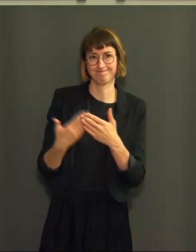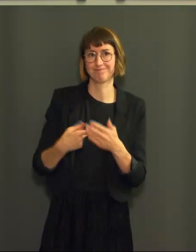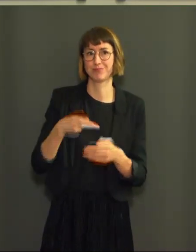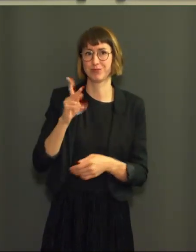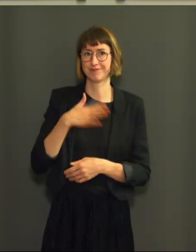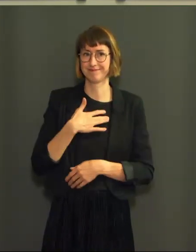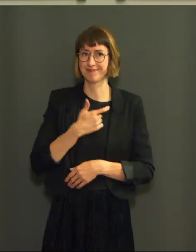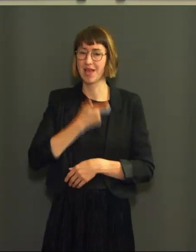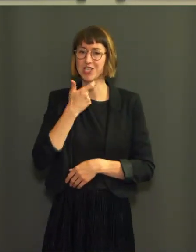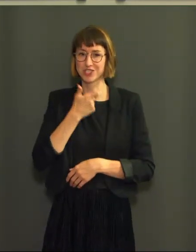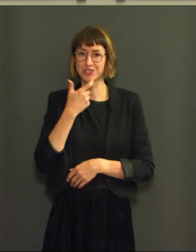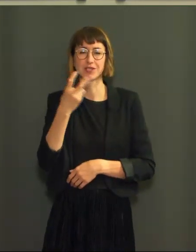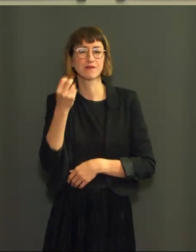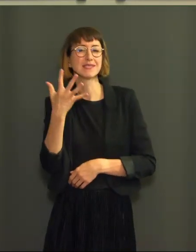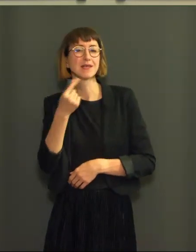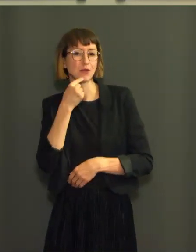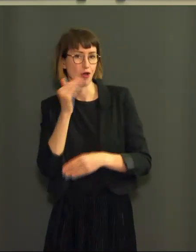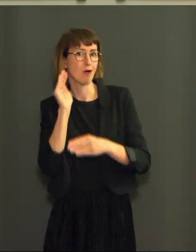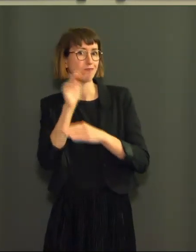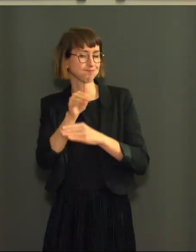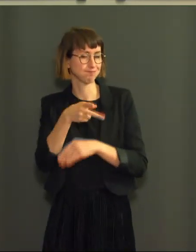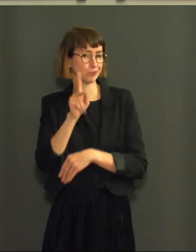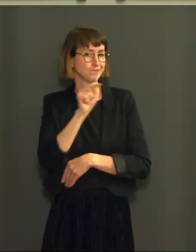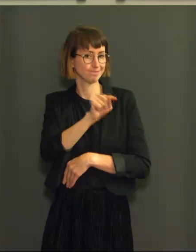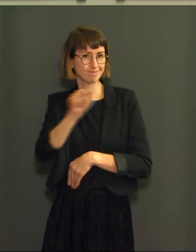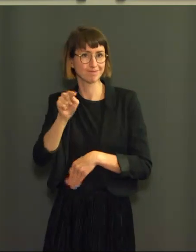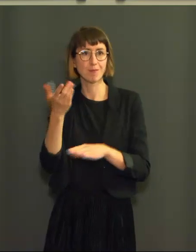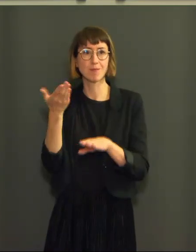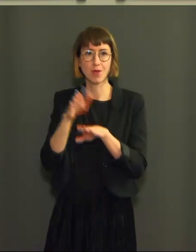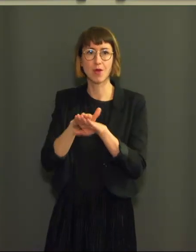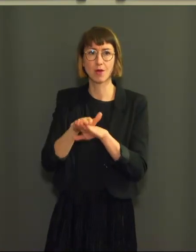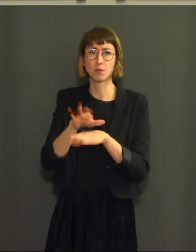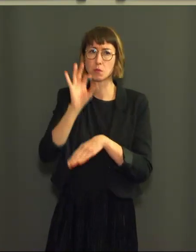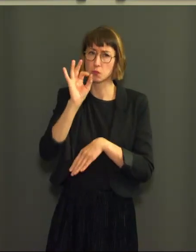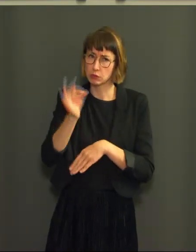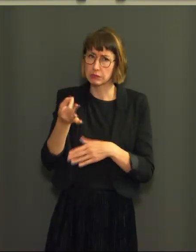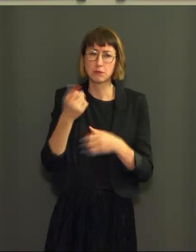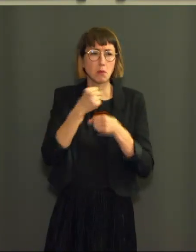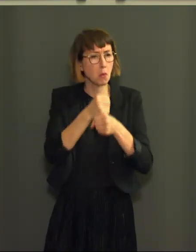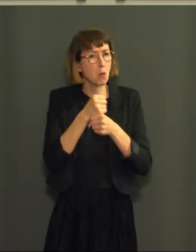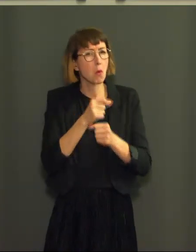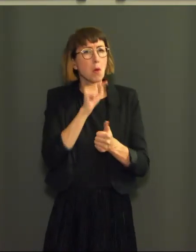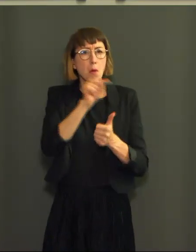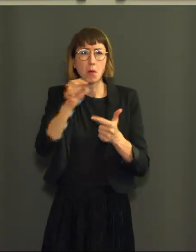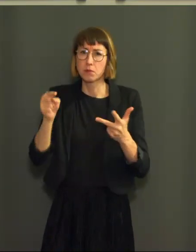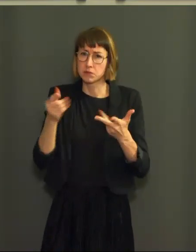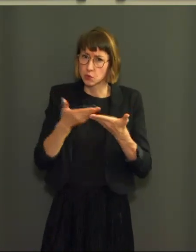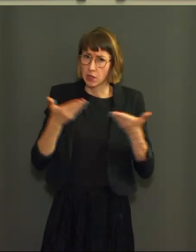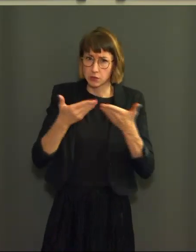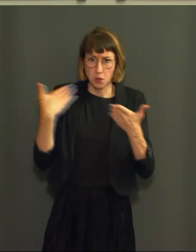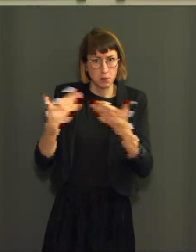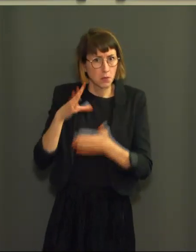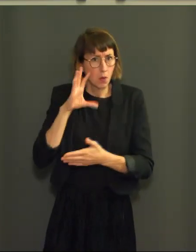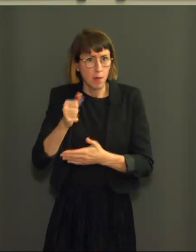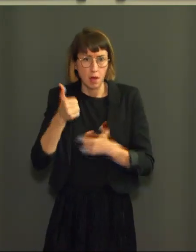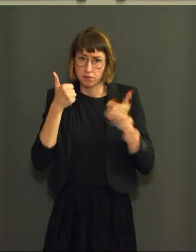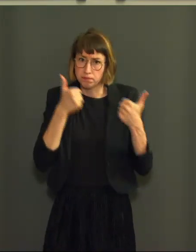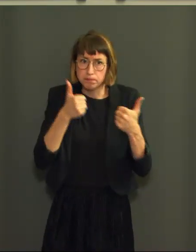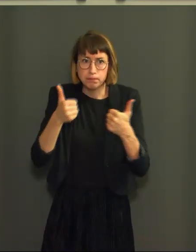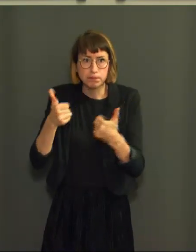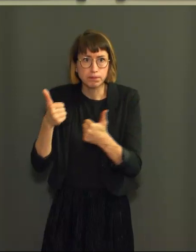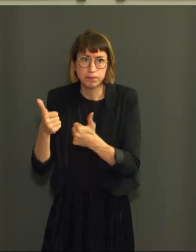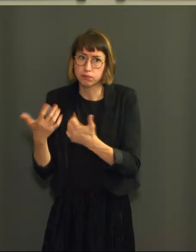ans. En effet, si globalement dans les maisons de repos et de soins, la situation est relativement favorable et stable,